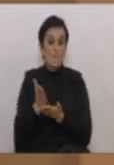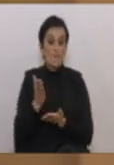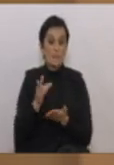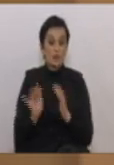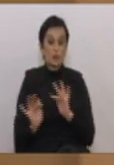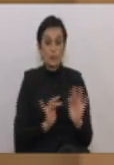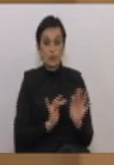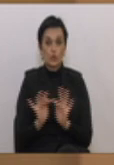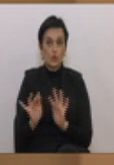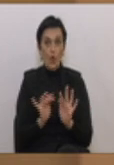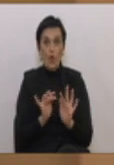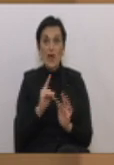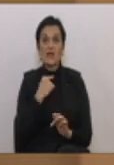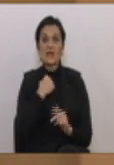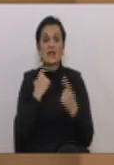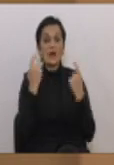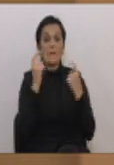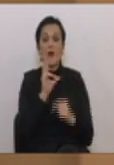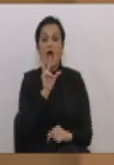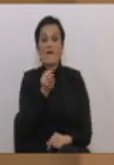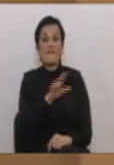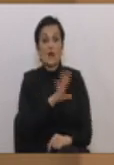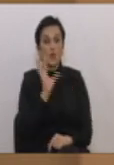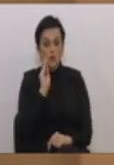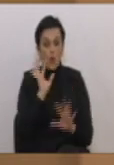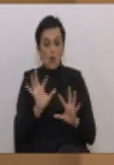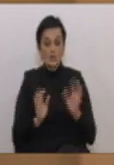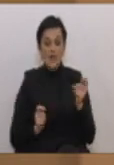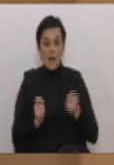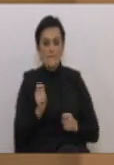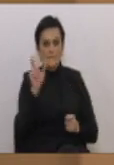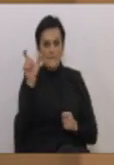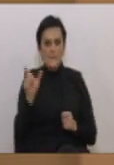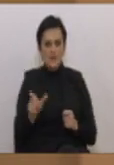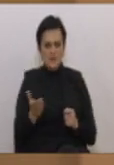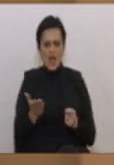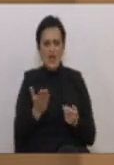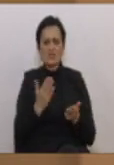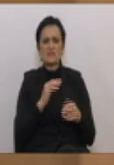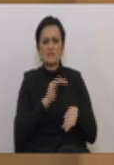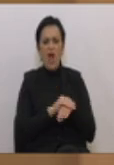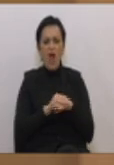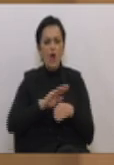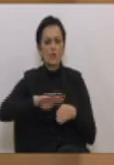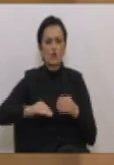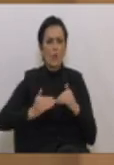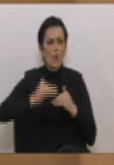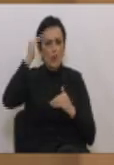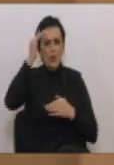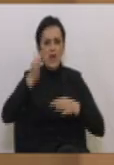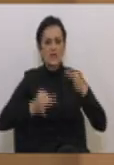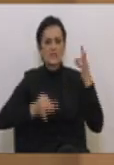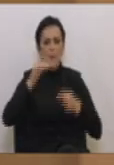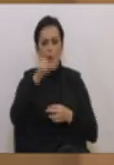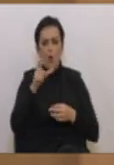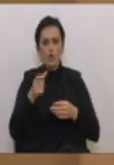პროცესებს, არიღებდა ხმას მაშინ, როდესაც პრეზიდენტი წარმოადგენდა ყოველგვარი არგუმენტაციის გარეშე უზენაეს სასამართლოს